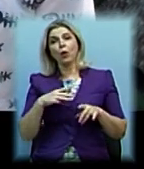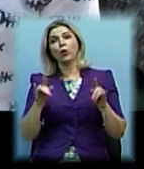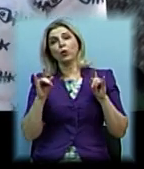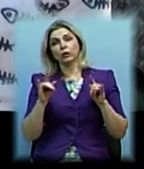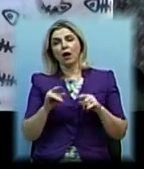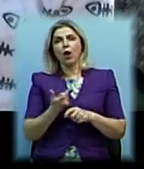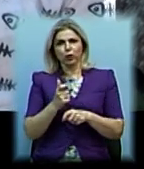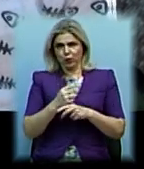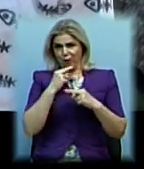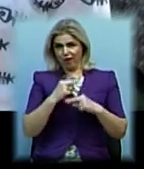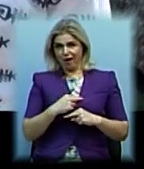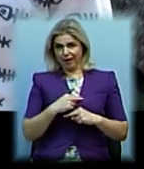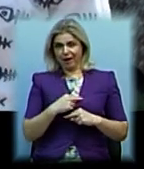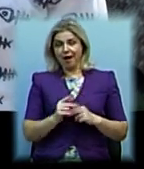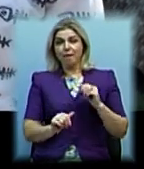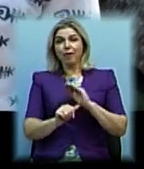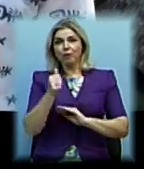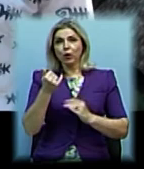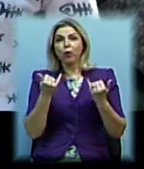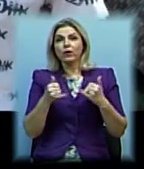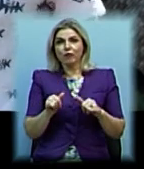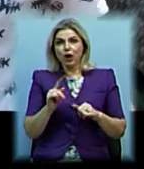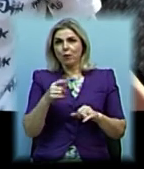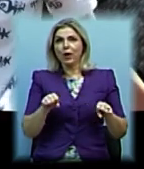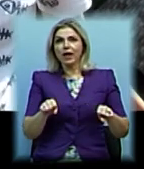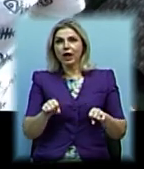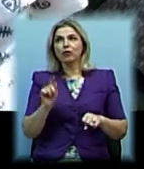багато уваги. Це спочатку здивувалась, тому що їду,